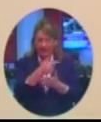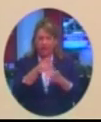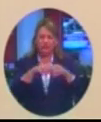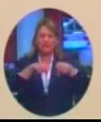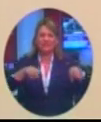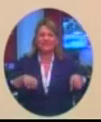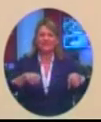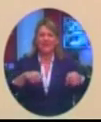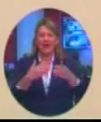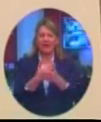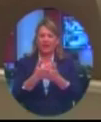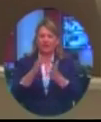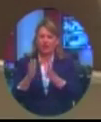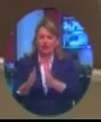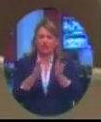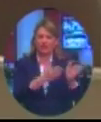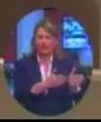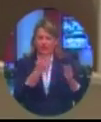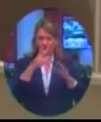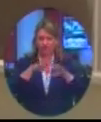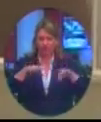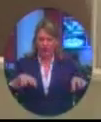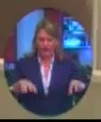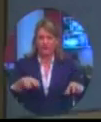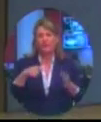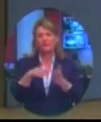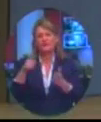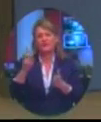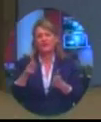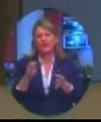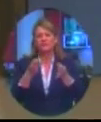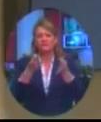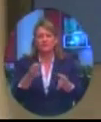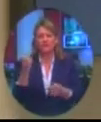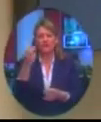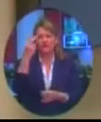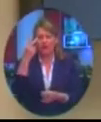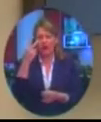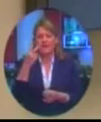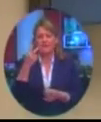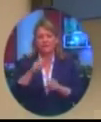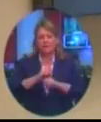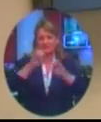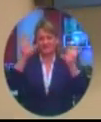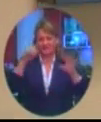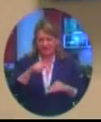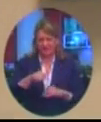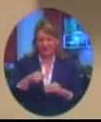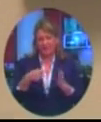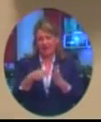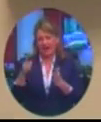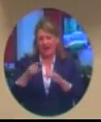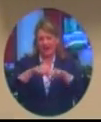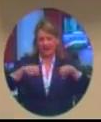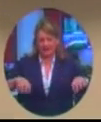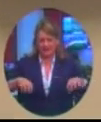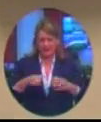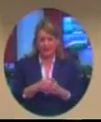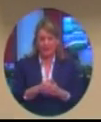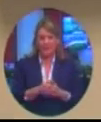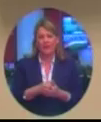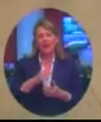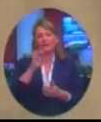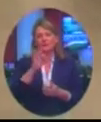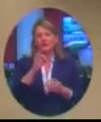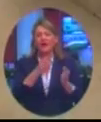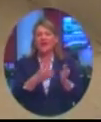כך, על פי היועץ המשפטי לממשלה, יש לעכב בשבועיים נוספים את עליית תאגיד השידור הציבורי לאוויר. זאת כדי להסדיר את